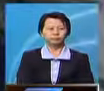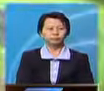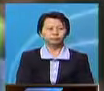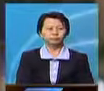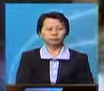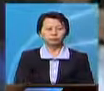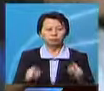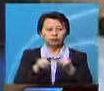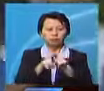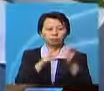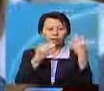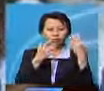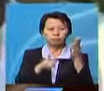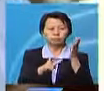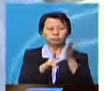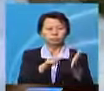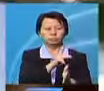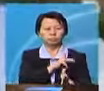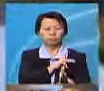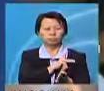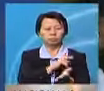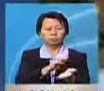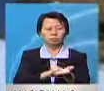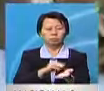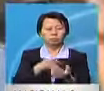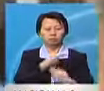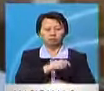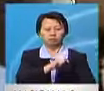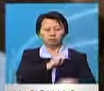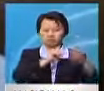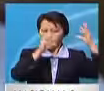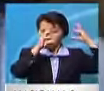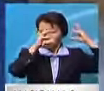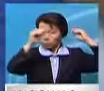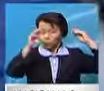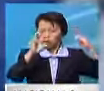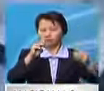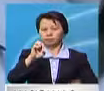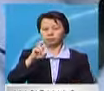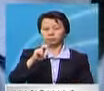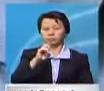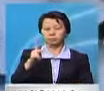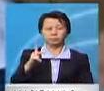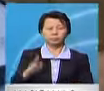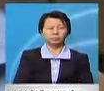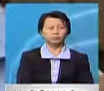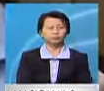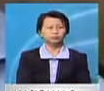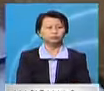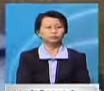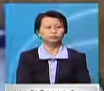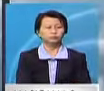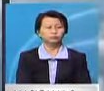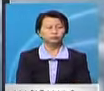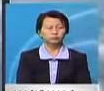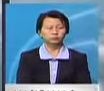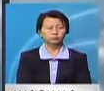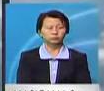menyambut kepulangan mereka, Timbalan Ketua Misi Kedutaan Spanyol di Malaysia, Maritzel Parebi Sabes.